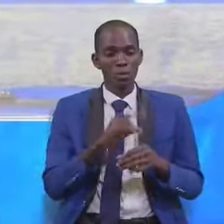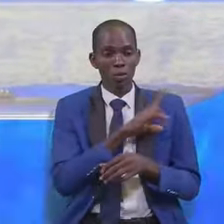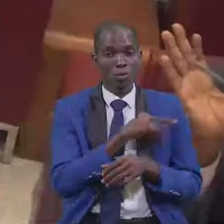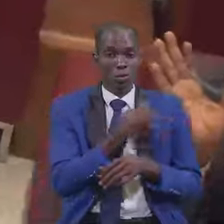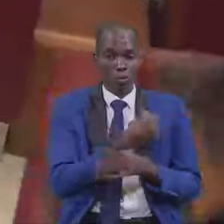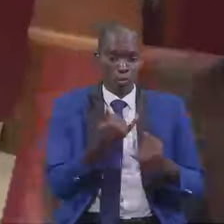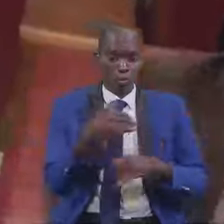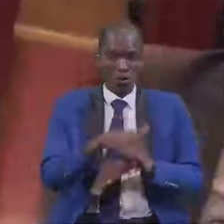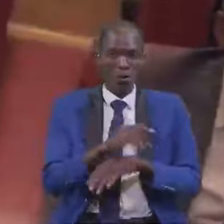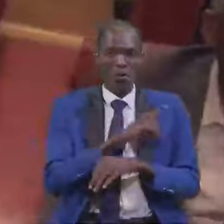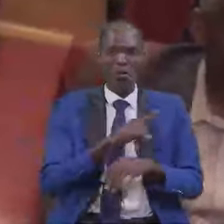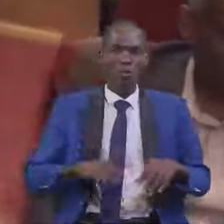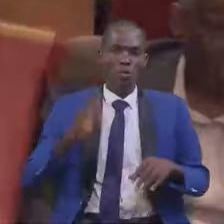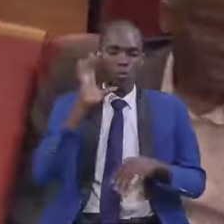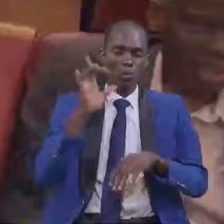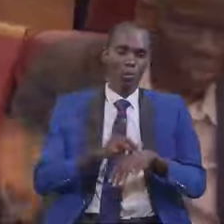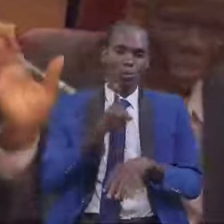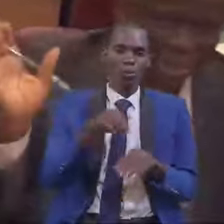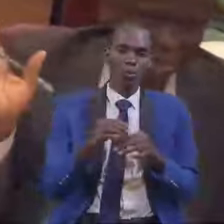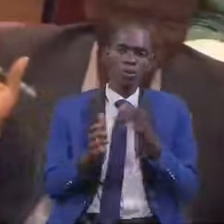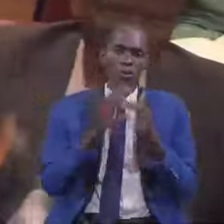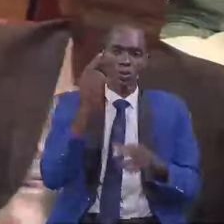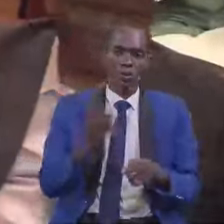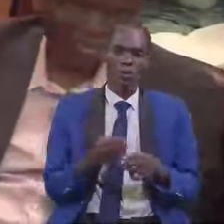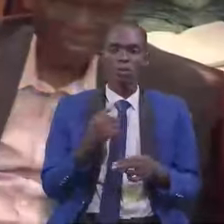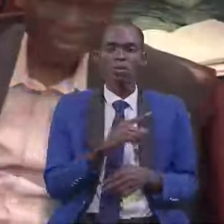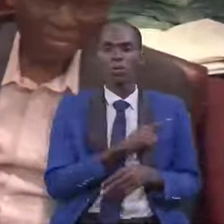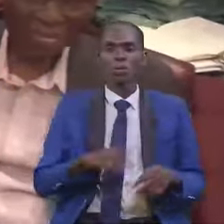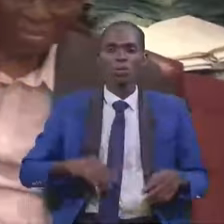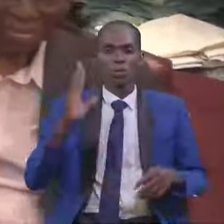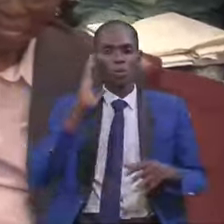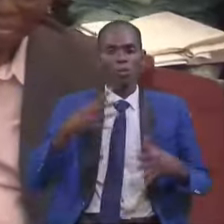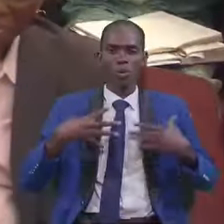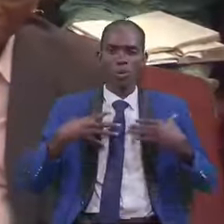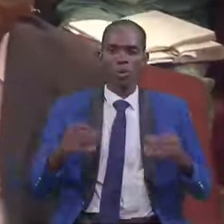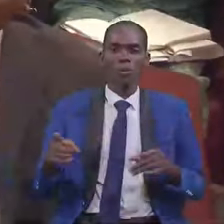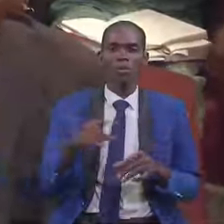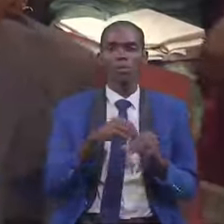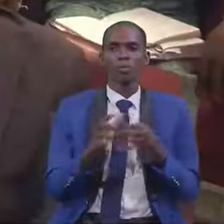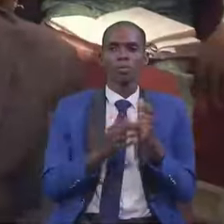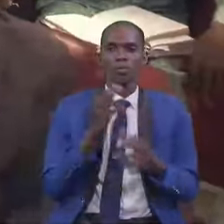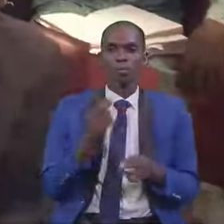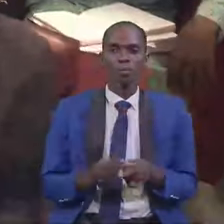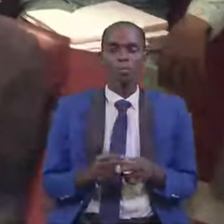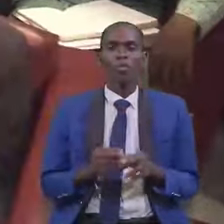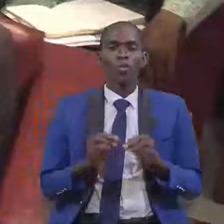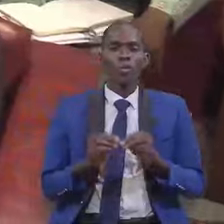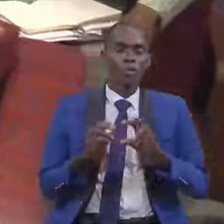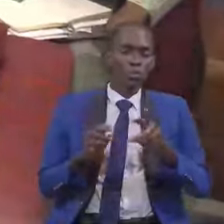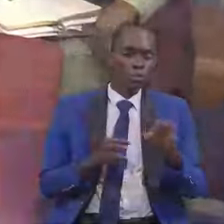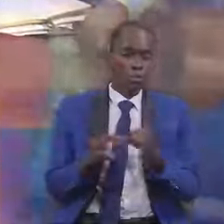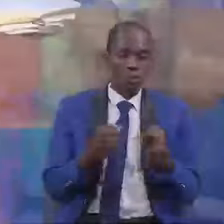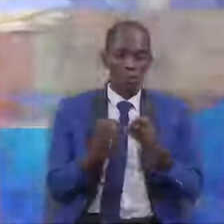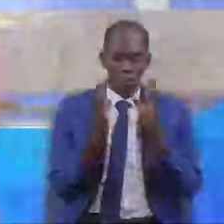toucher. Il va vous guérir. Numéro 2, la prescription. Priez au nom de Jésus et croyez